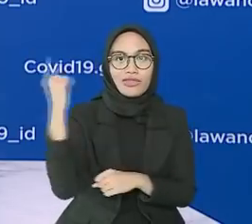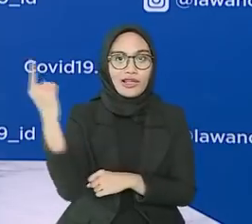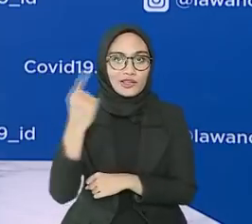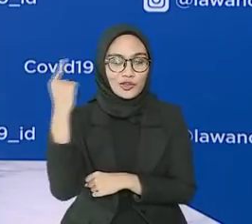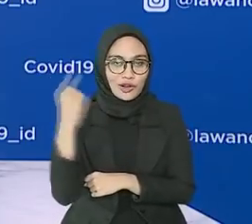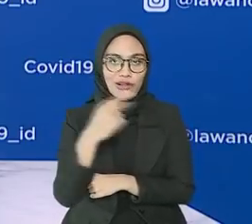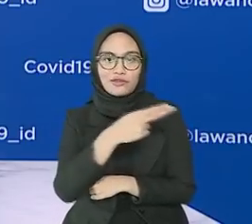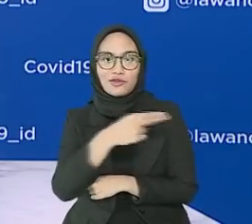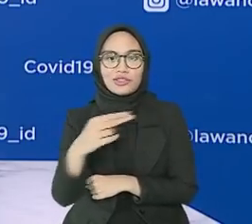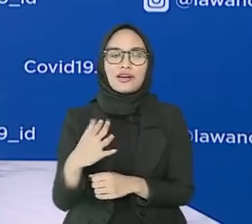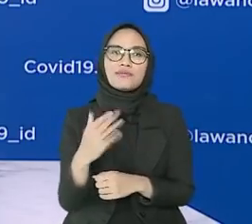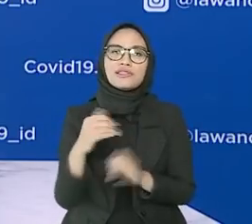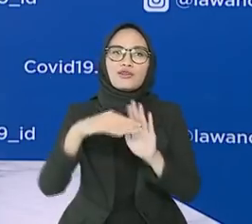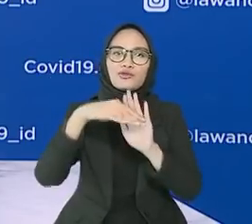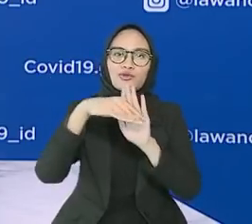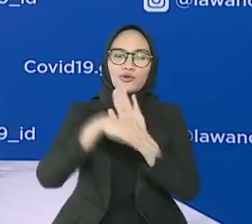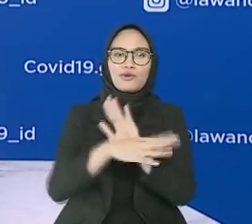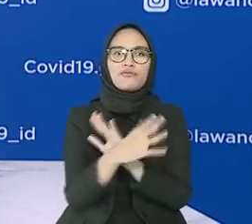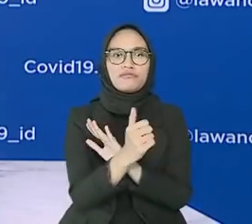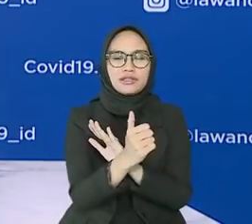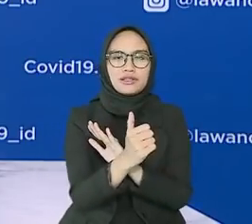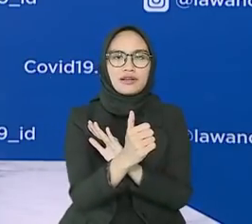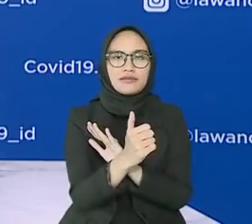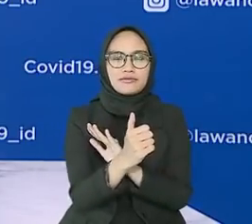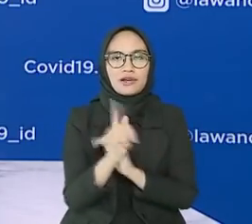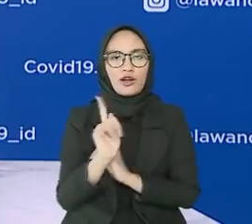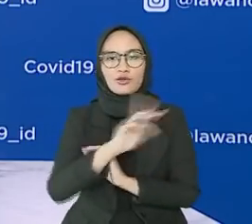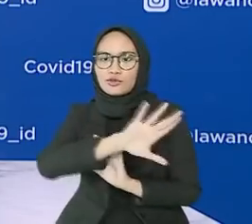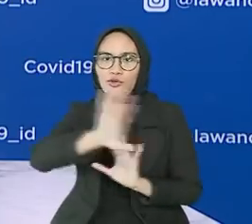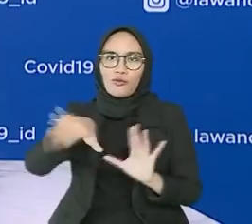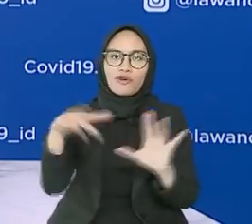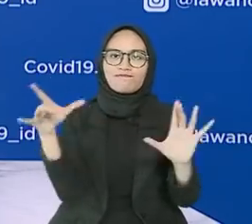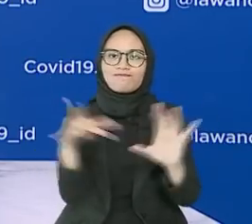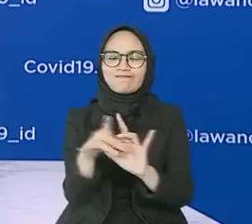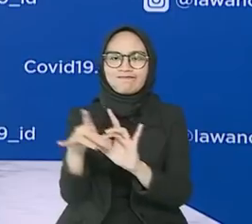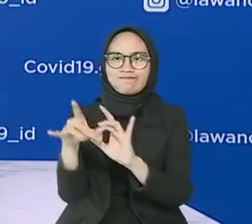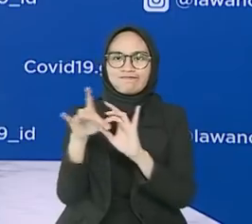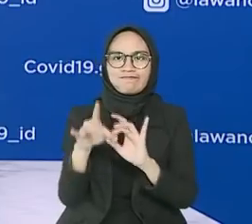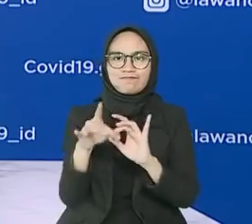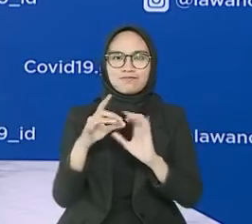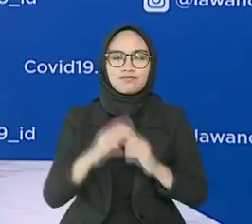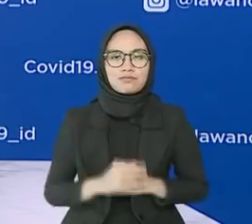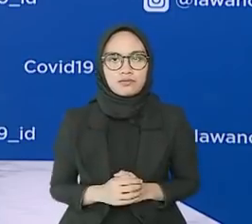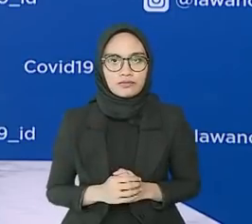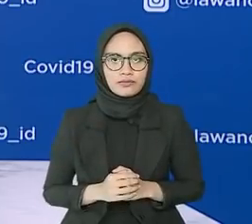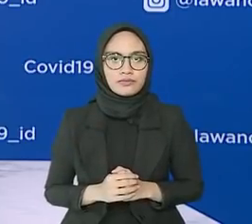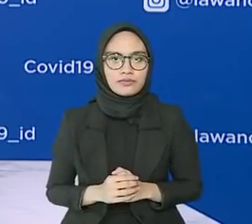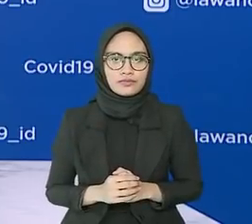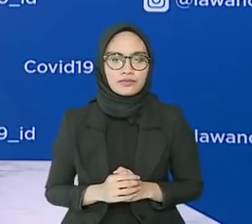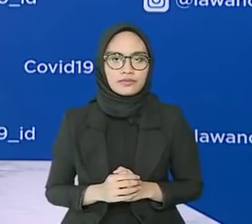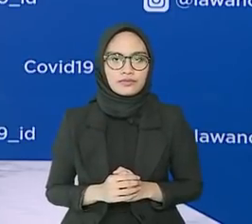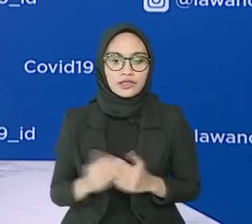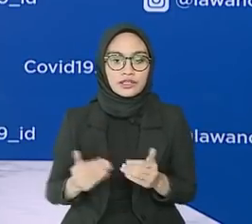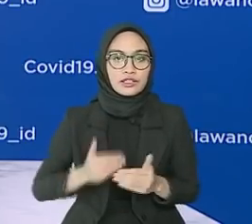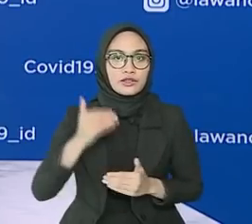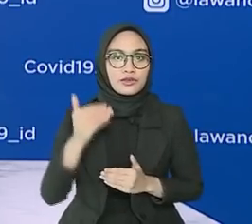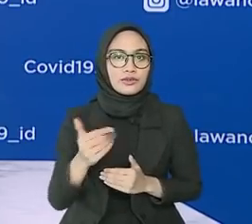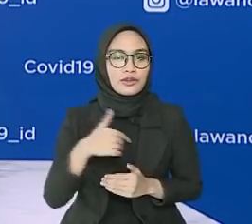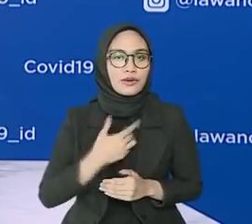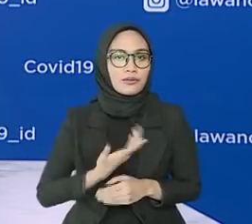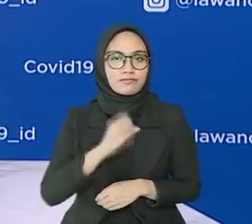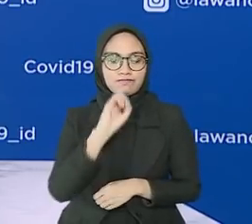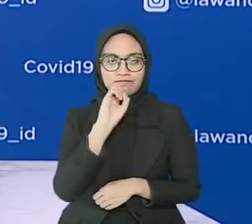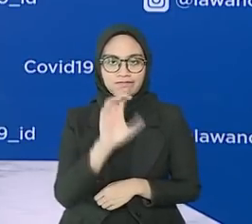kita akan semakin siap menuju endemi COVID-19. Selanjutnya, saya ingin menyampaikan bahwa